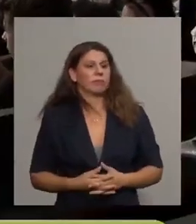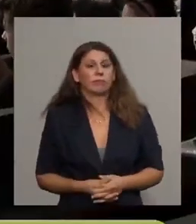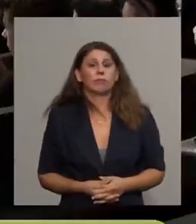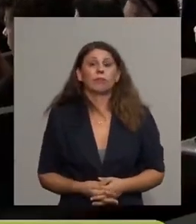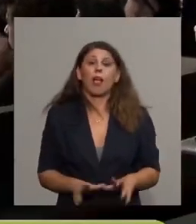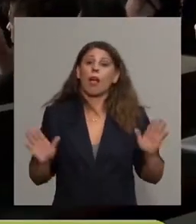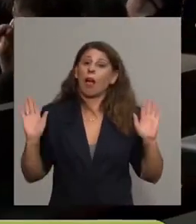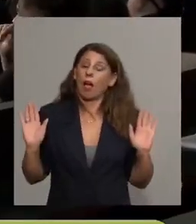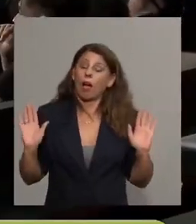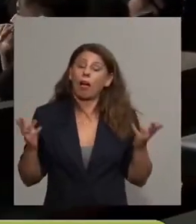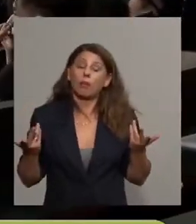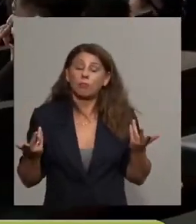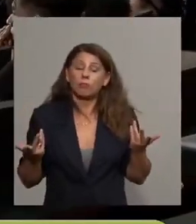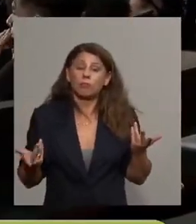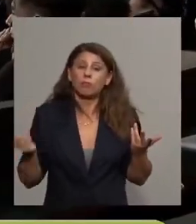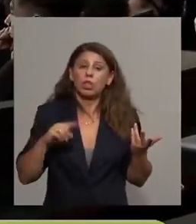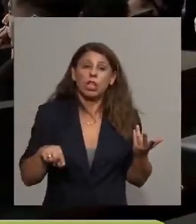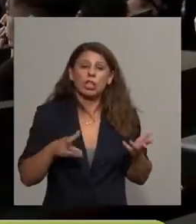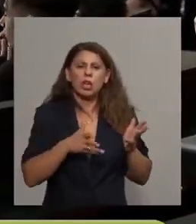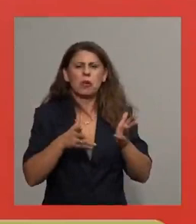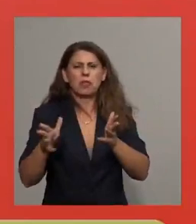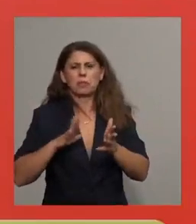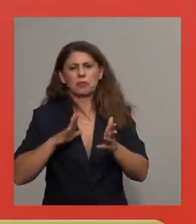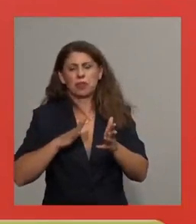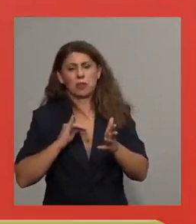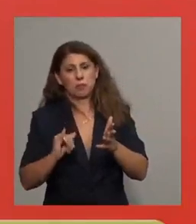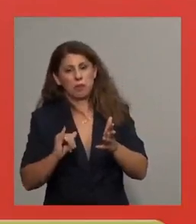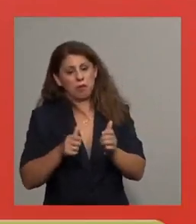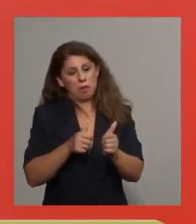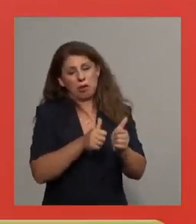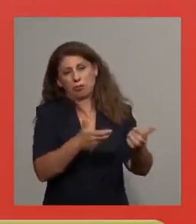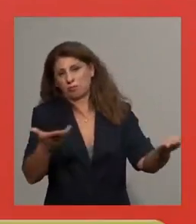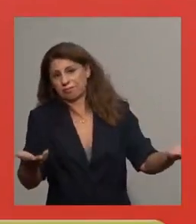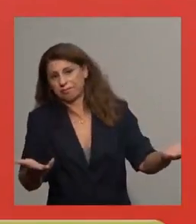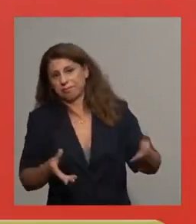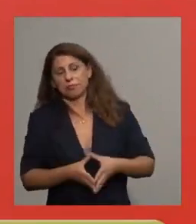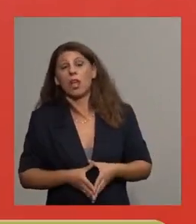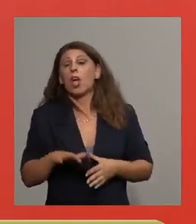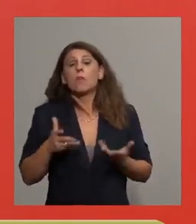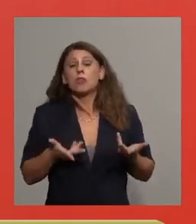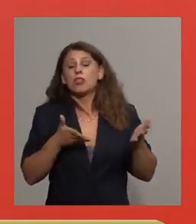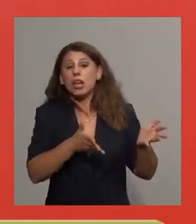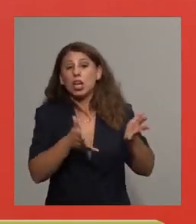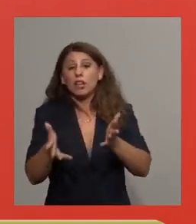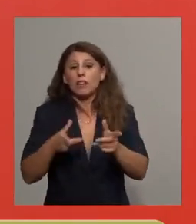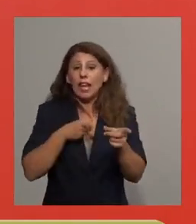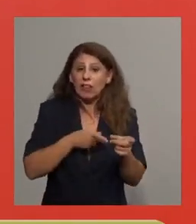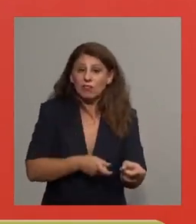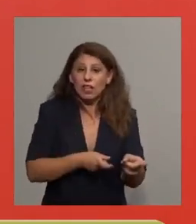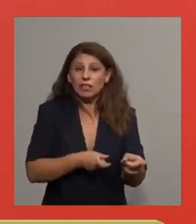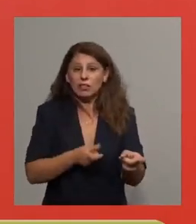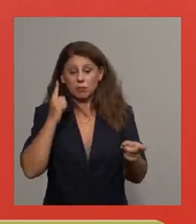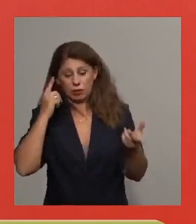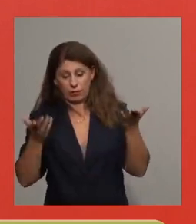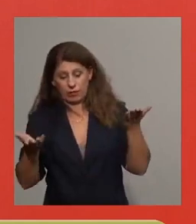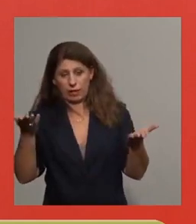Αλλά πώς αλλιώς να δουλέψει τον κόσμο που ακόμα τον ακολουθεί? Πώς να δουλέψει το εκβιαστικό του